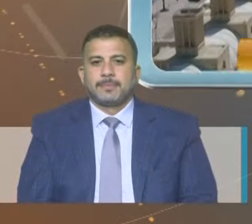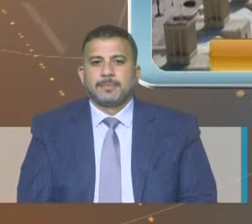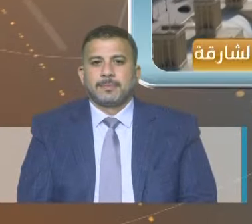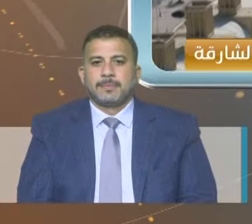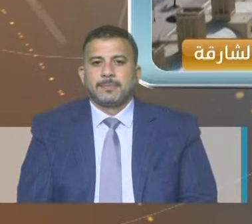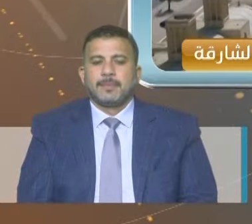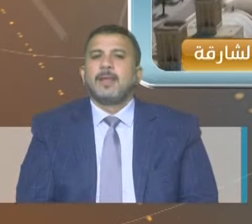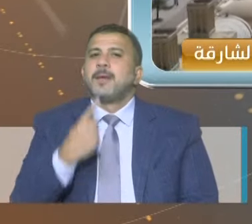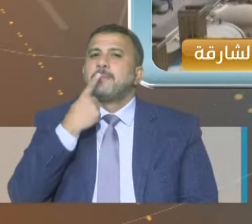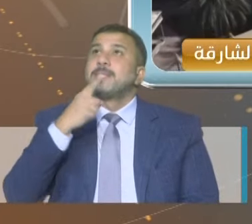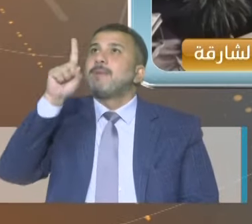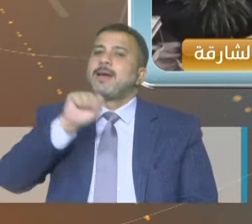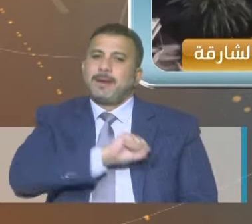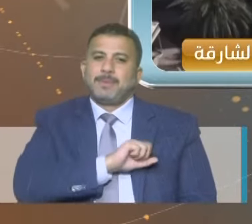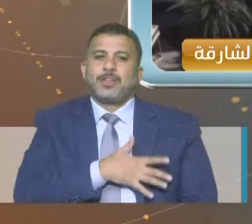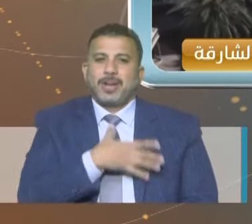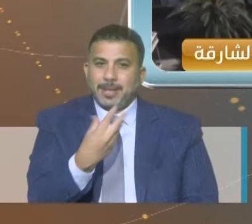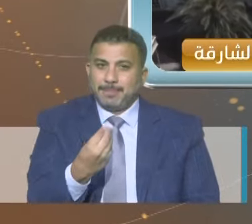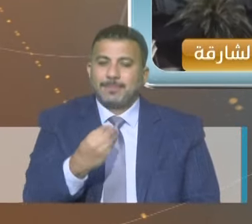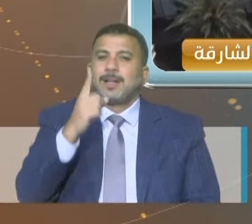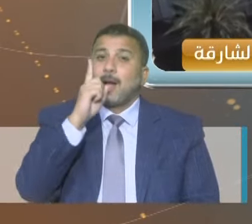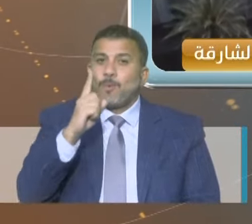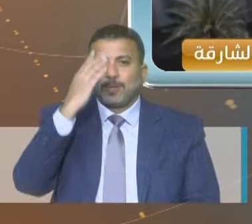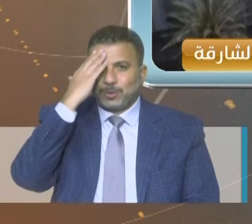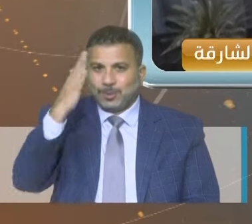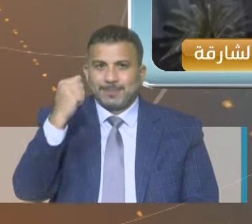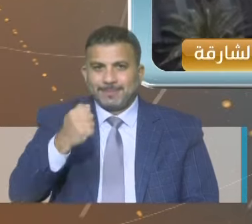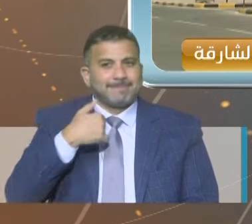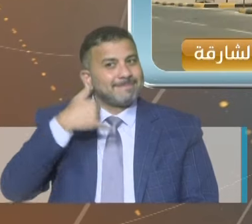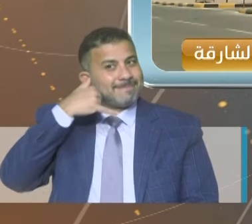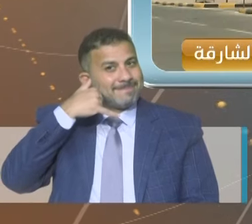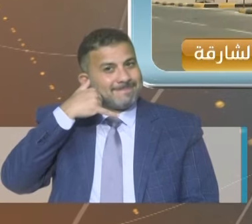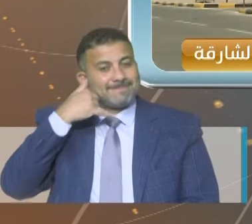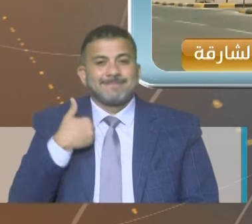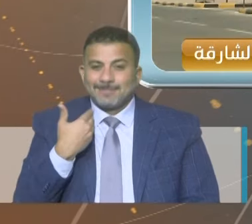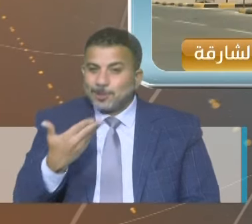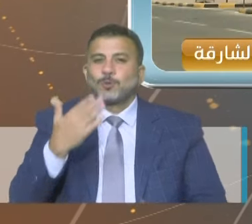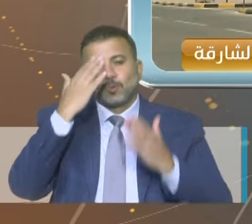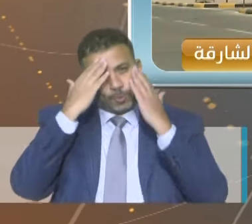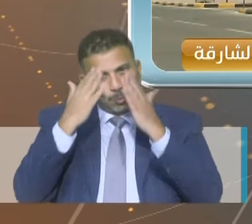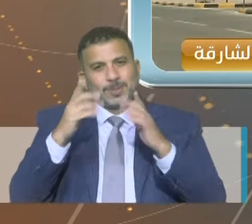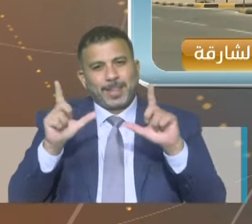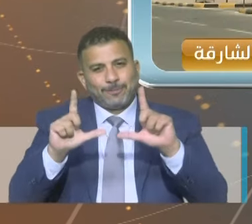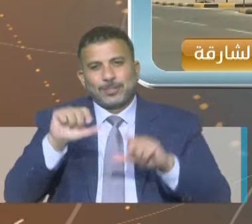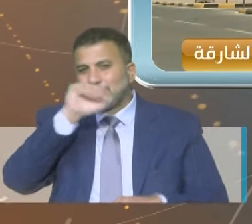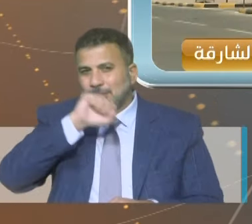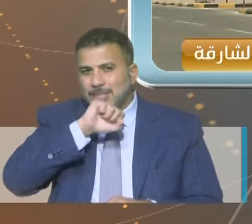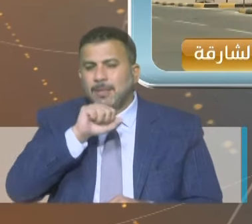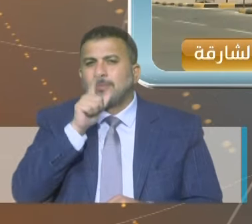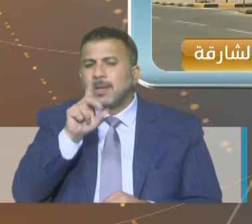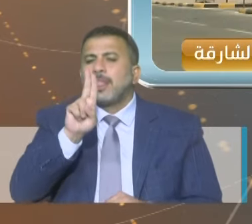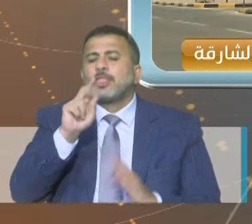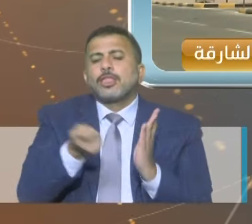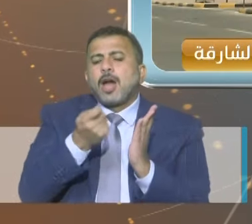بسم الله الرحمن الرحيم، في البداية أحب أشكركم على استضافتكم لي اليوم. طبعا وفقا للتقرير السنوي لدائرة